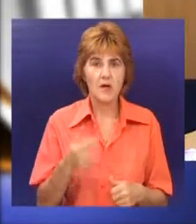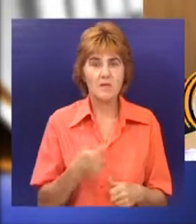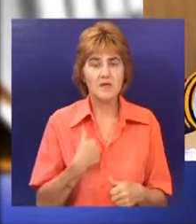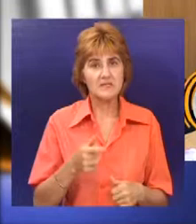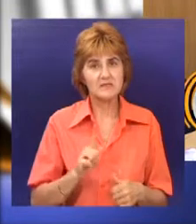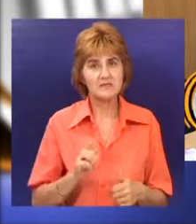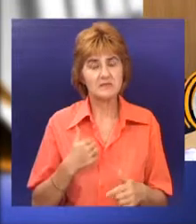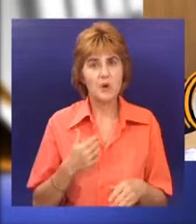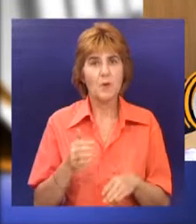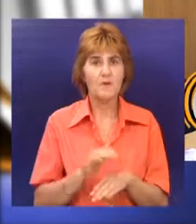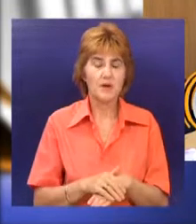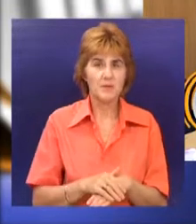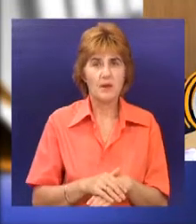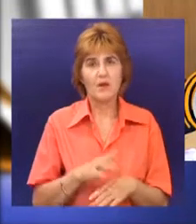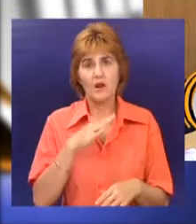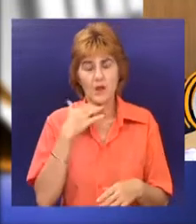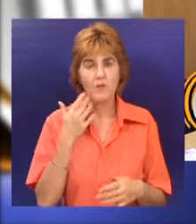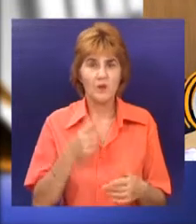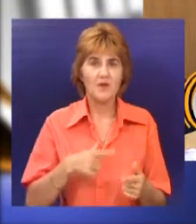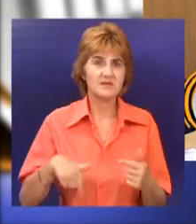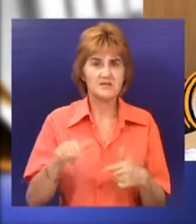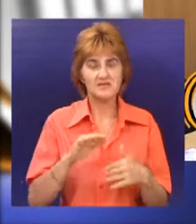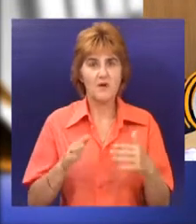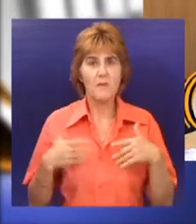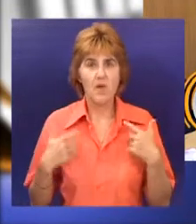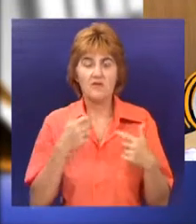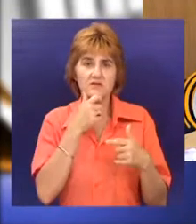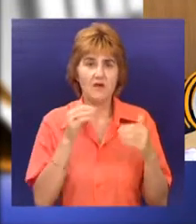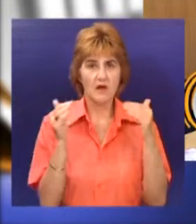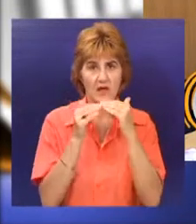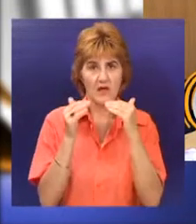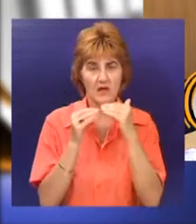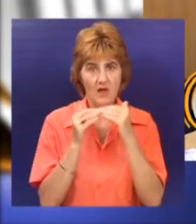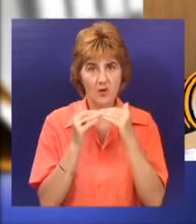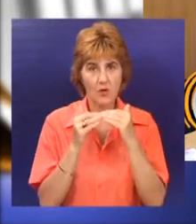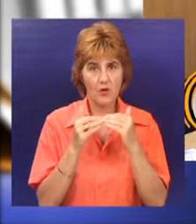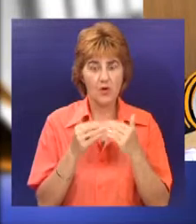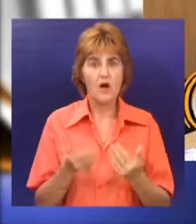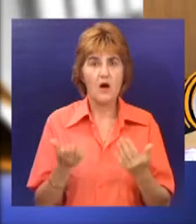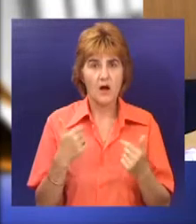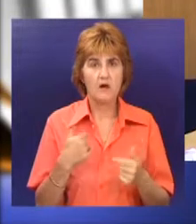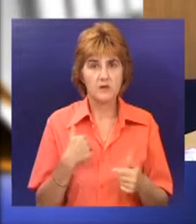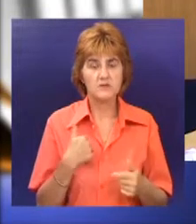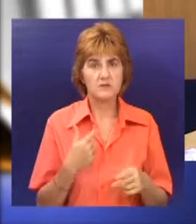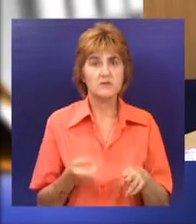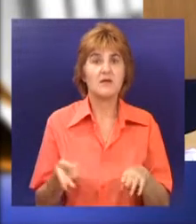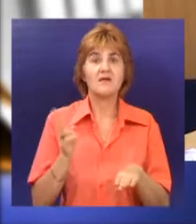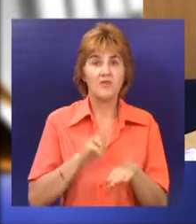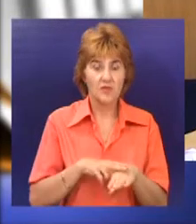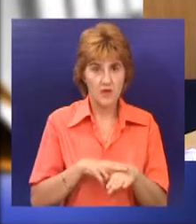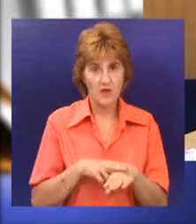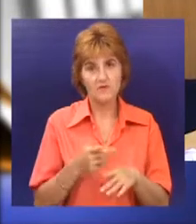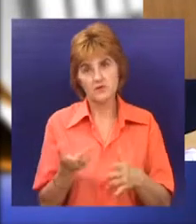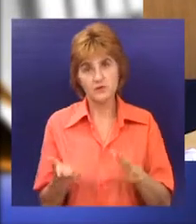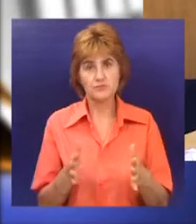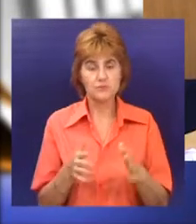znači sad da ima više starih, više mlađih, otprilike su tu svi nešto podjednako rasprostranjeni, ali